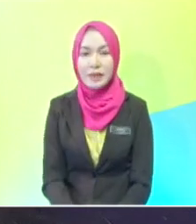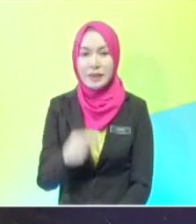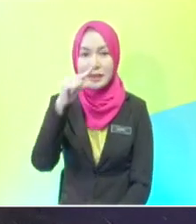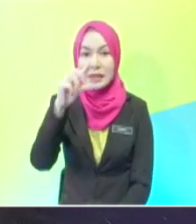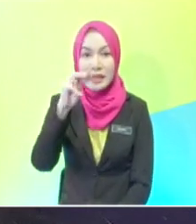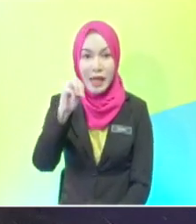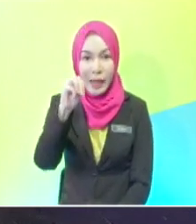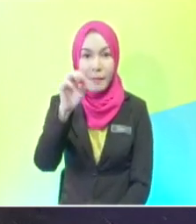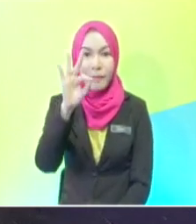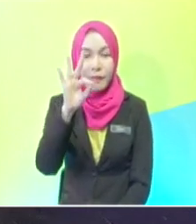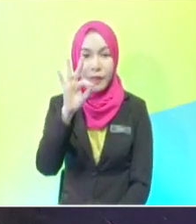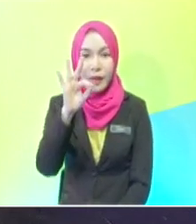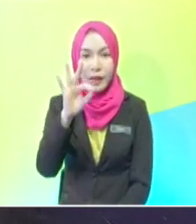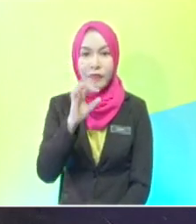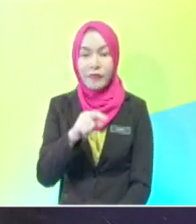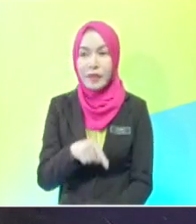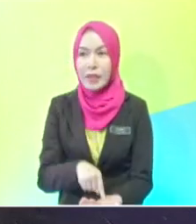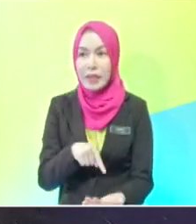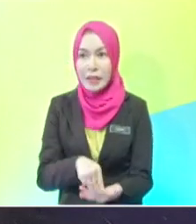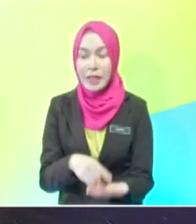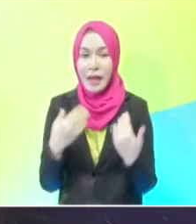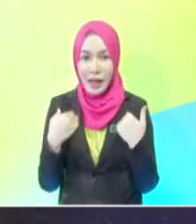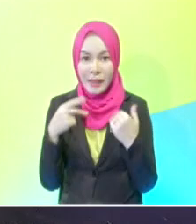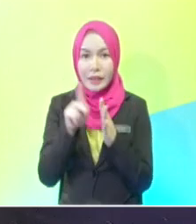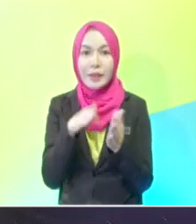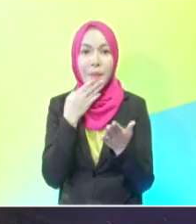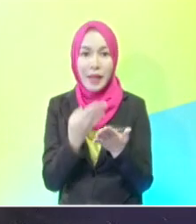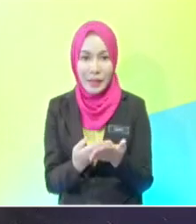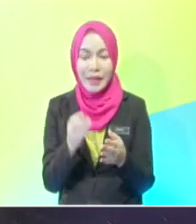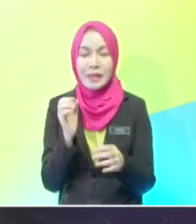berbanding dengan keburukan kan boleh sengaja